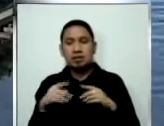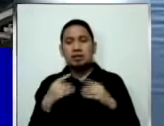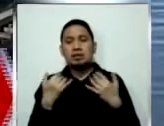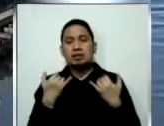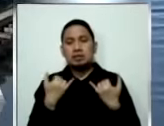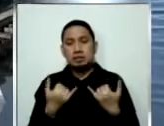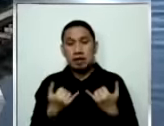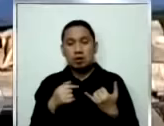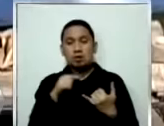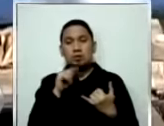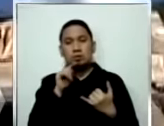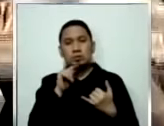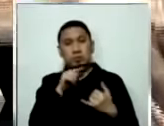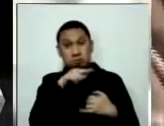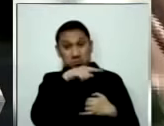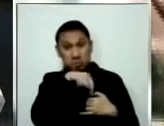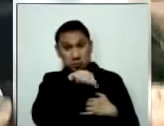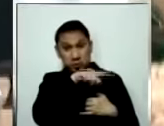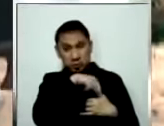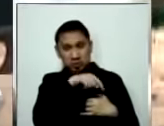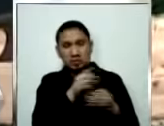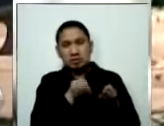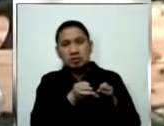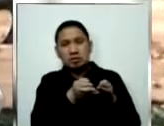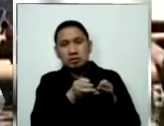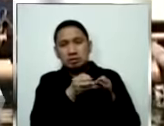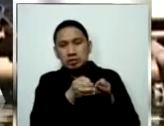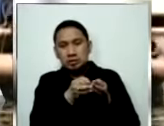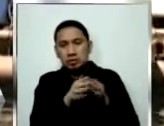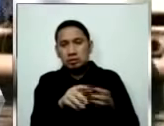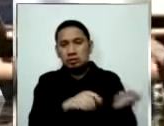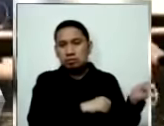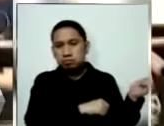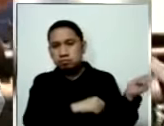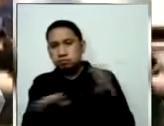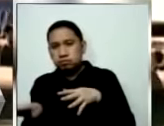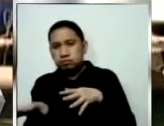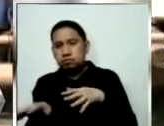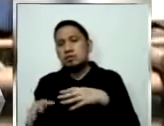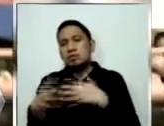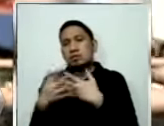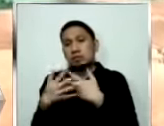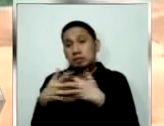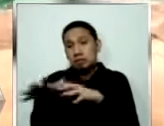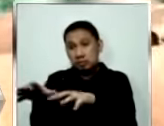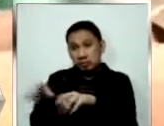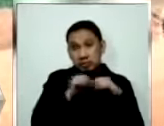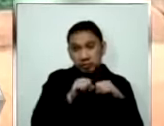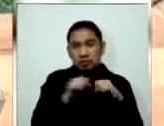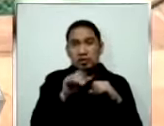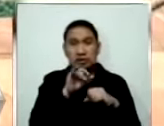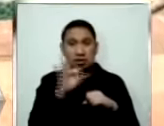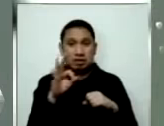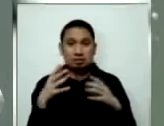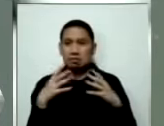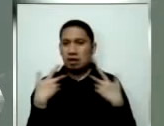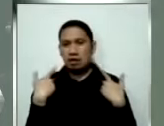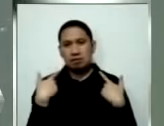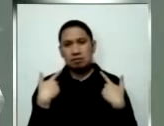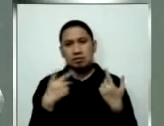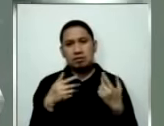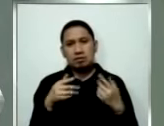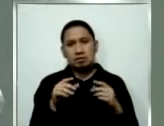si Nonoy para may mahuling isdang pangkain sa kanyang pamilya. Kung may sobra mang isdang pambenta, swerte na raw kung kumita siya ng